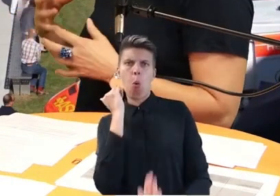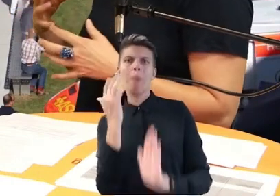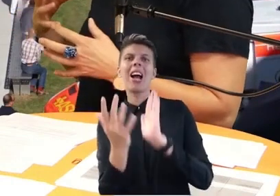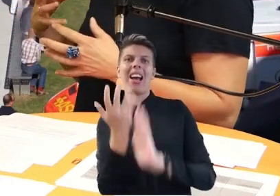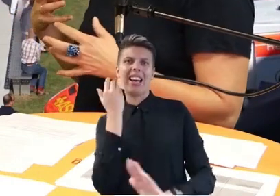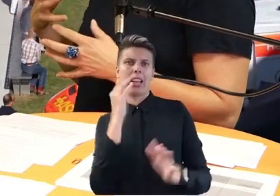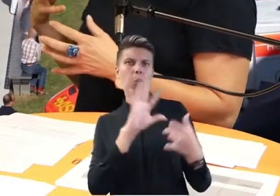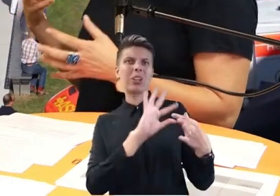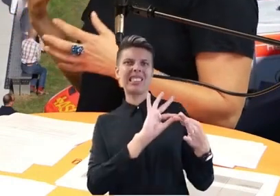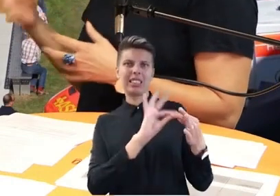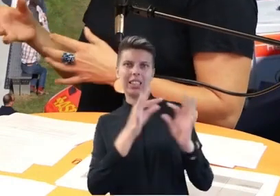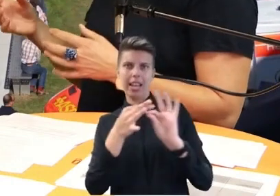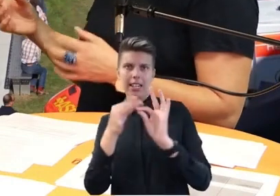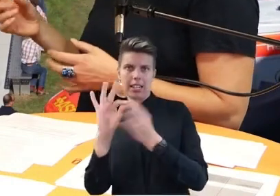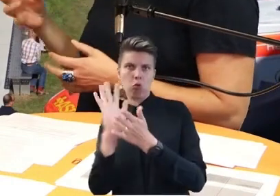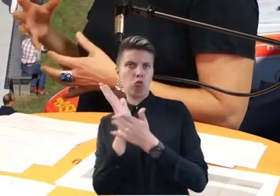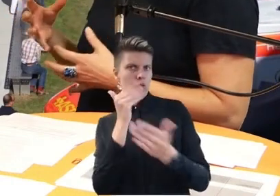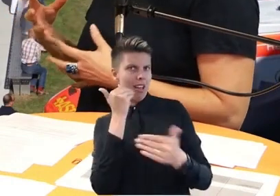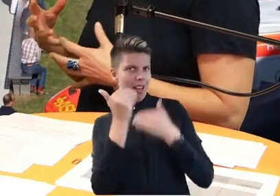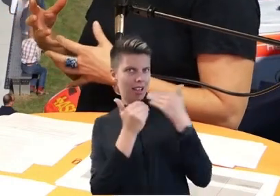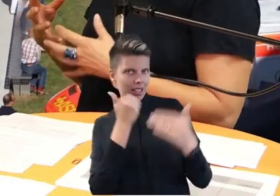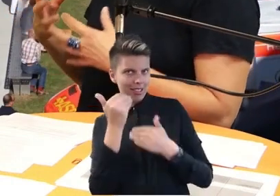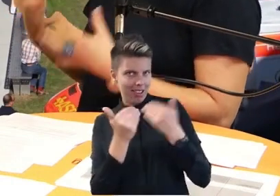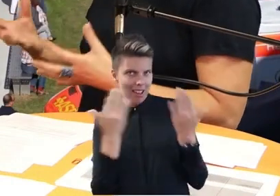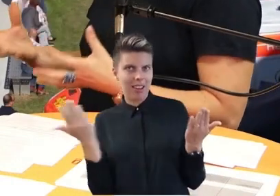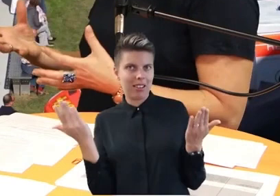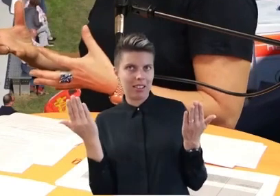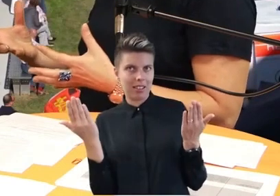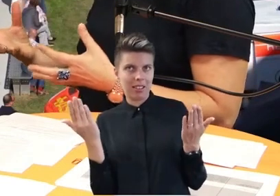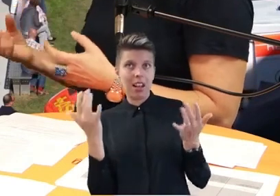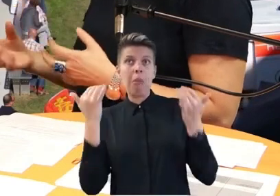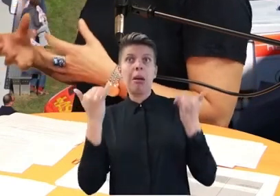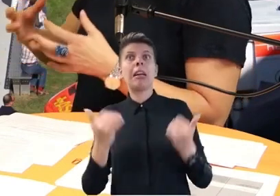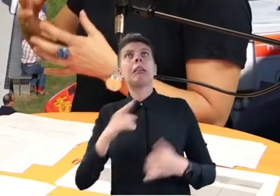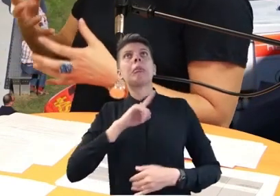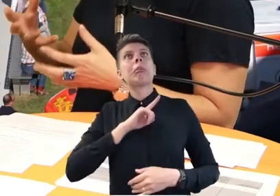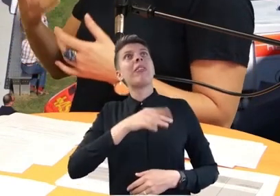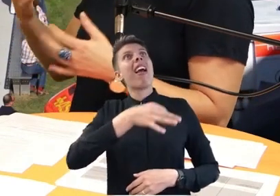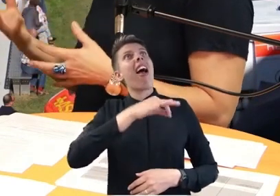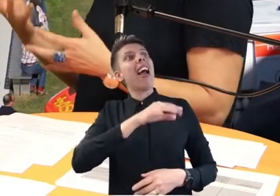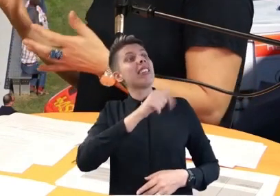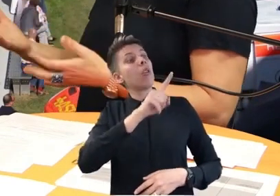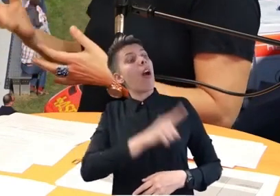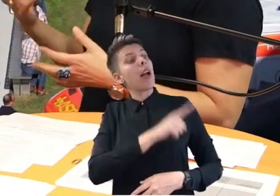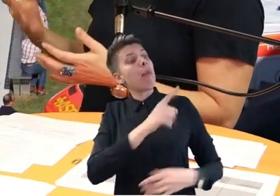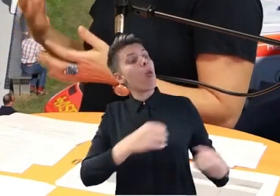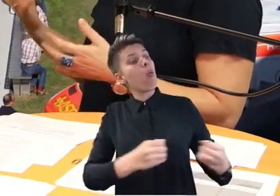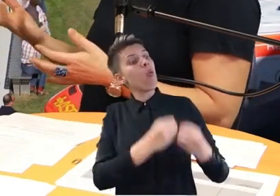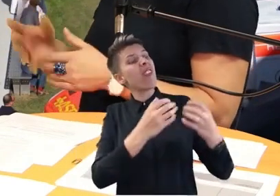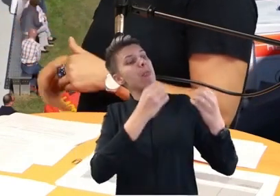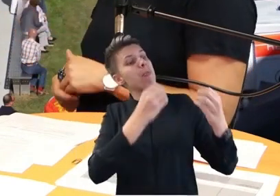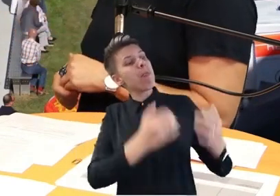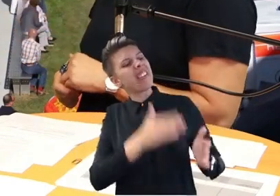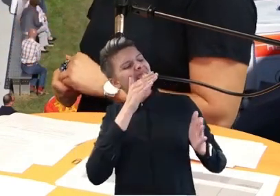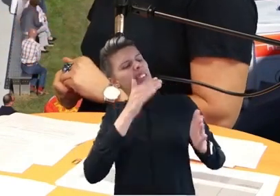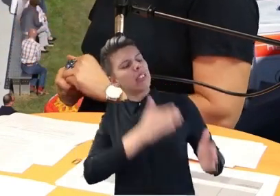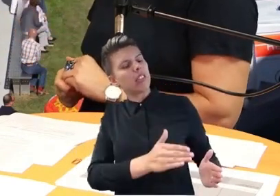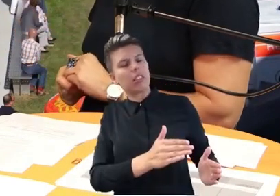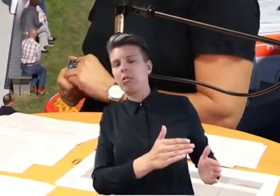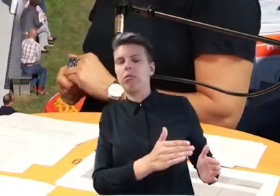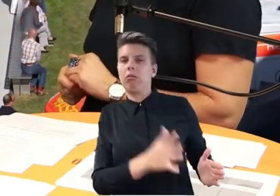wir sind ja nicht diejenigen, die sich mit so einem Einzelunfall oder mit ein, zwei Verletzten, die eben die